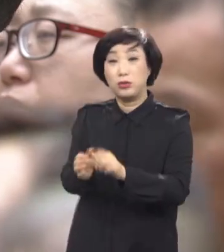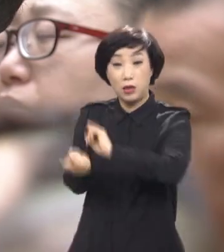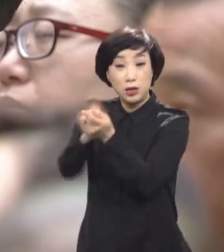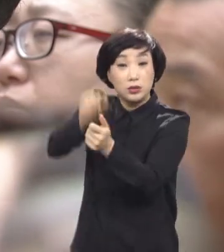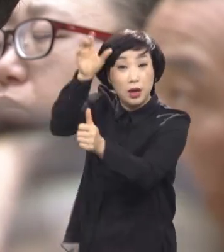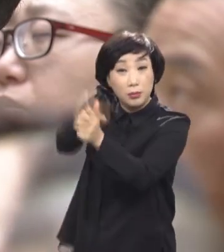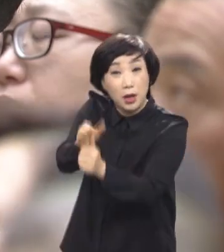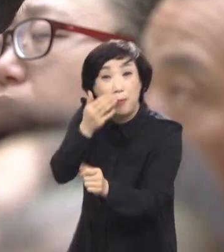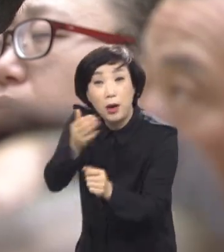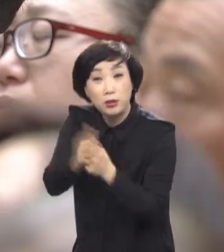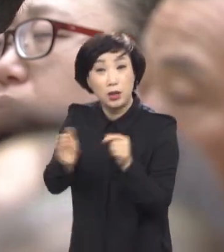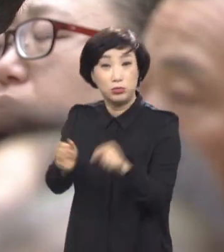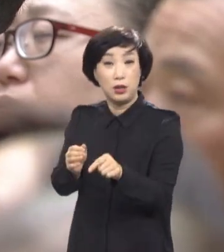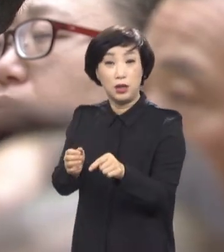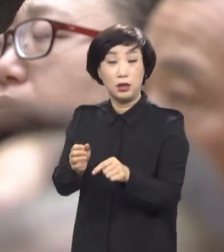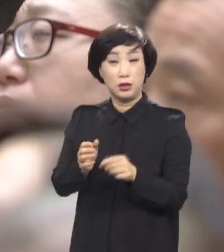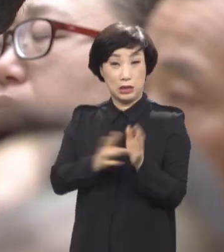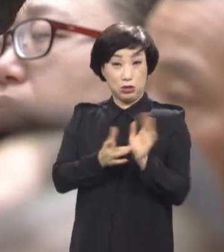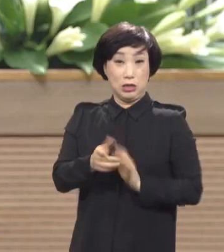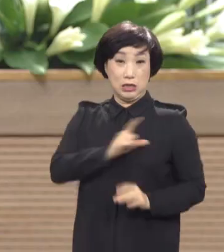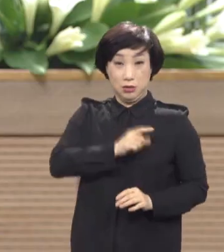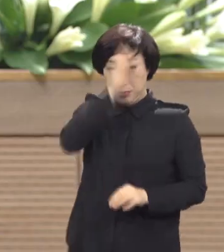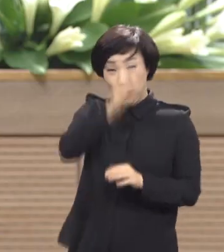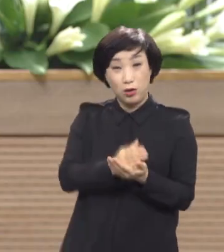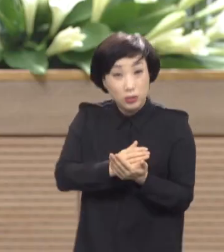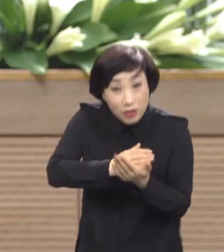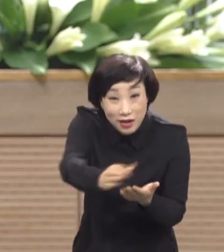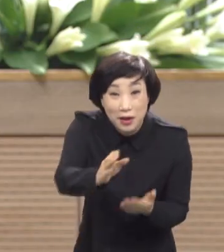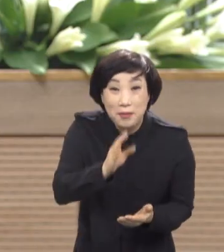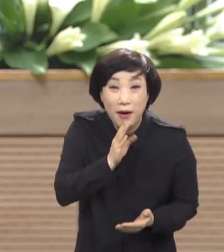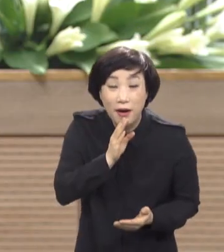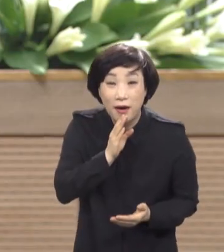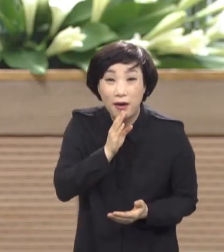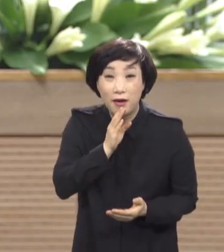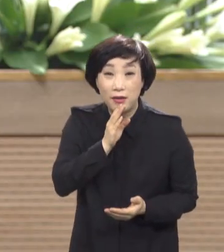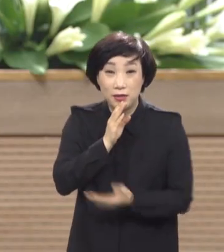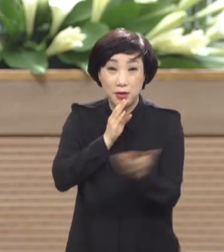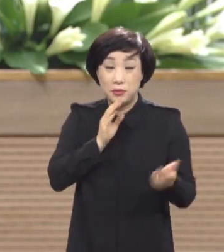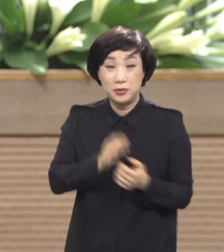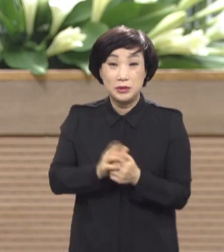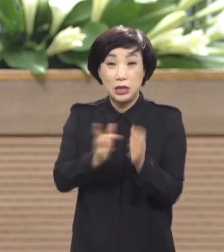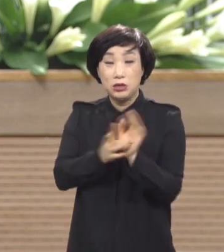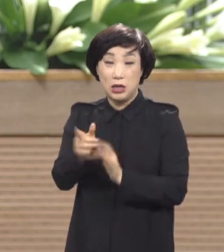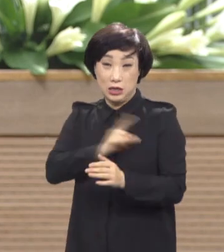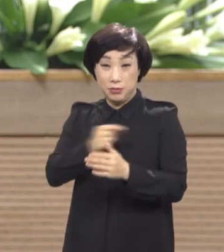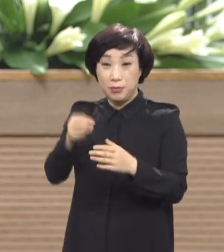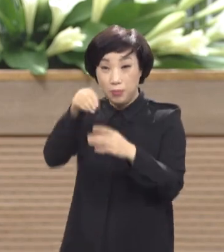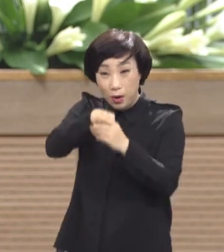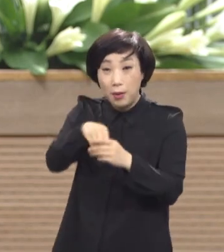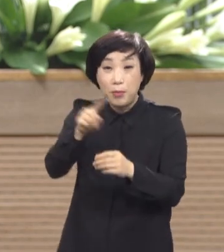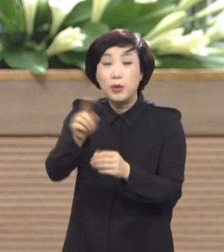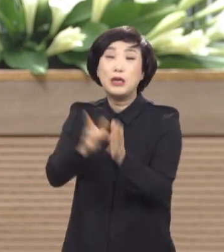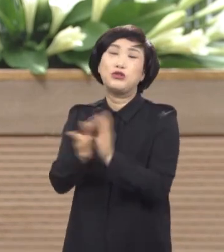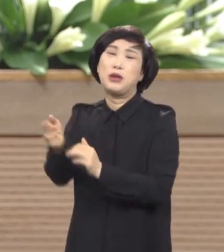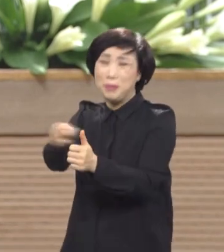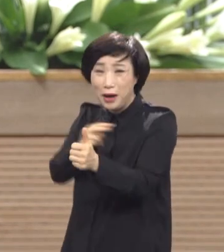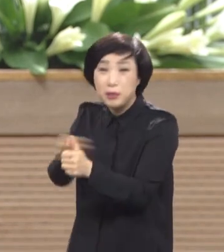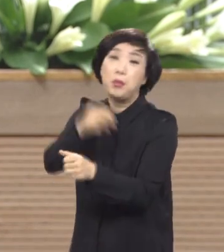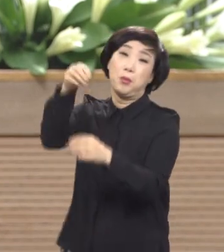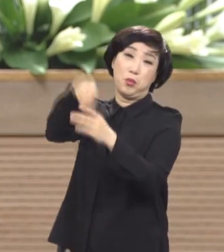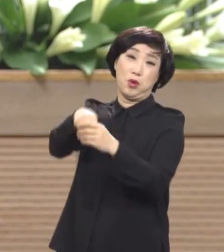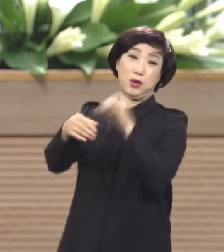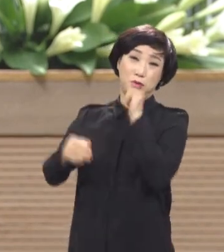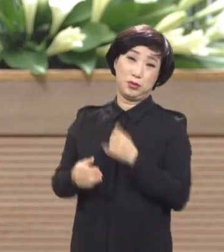예수 이름으로 질병한 나가라 그 이름 안에 그가 맞으신 채찍이 있다 이